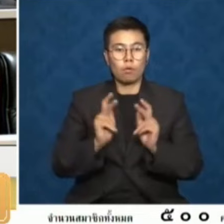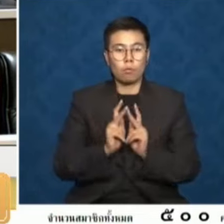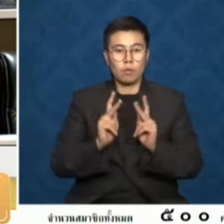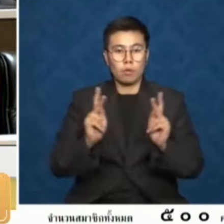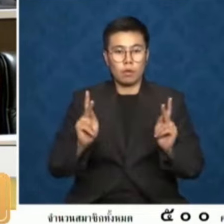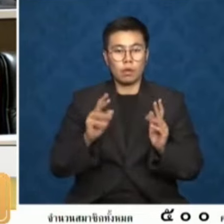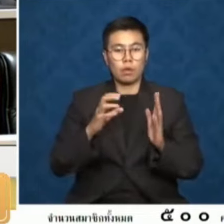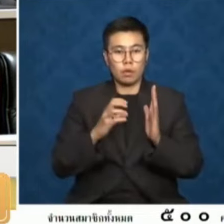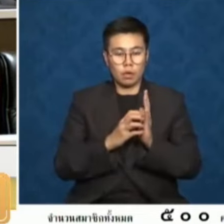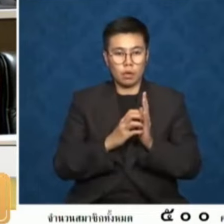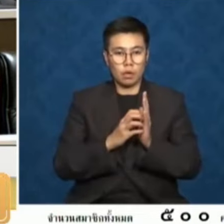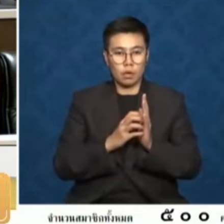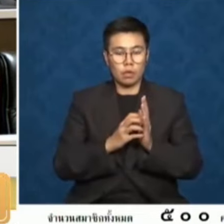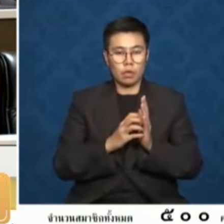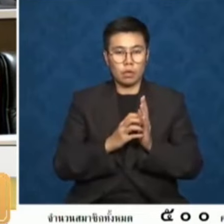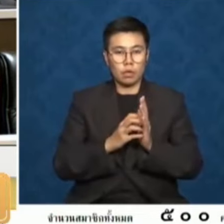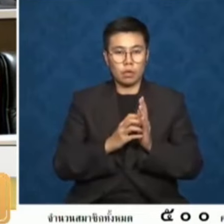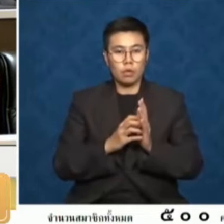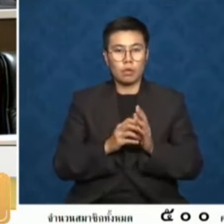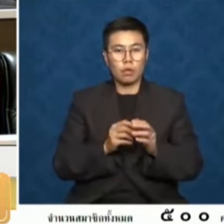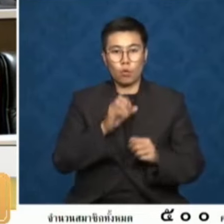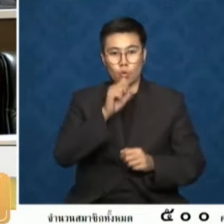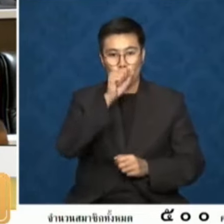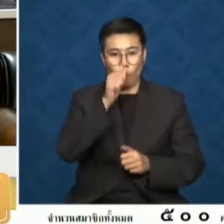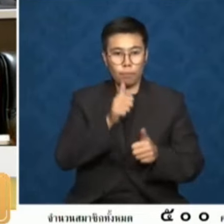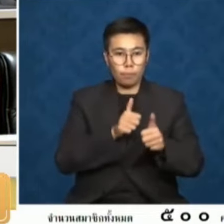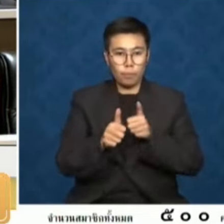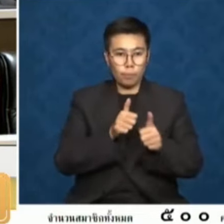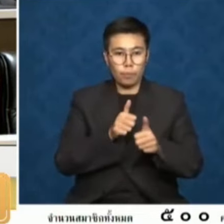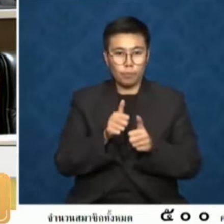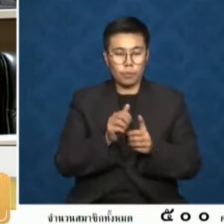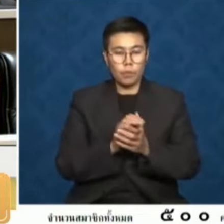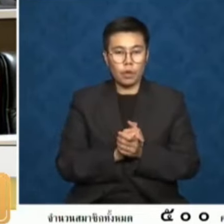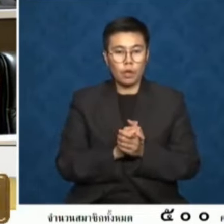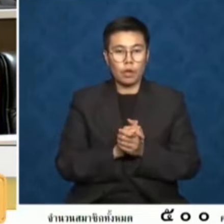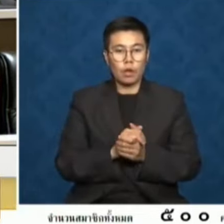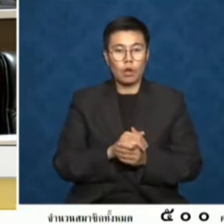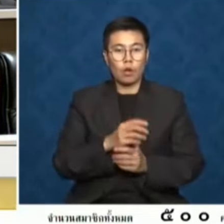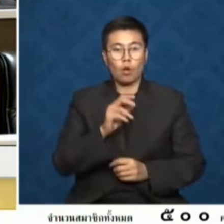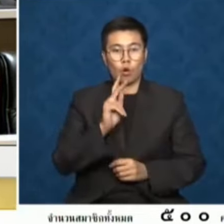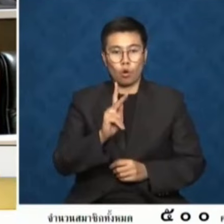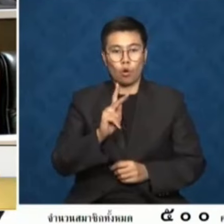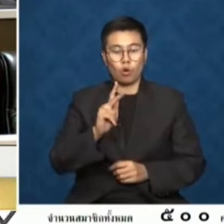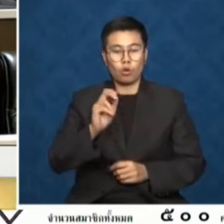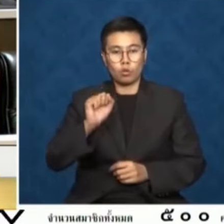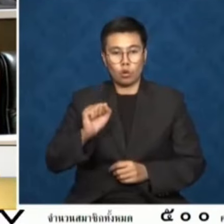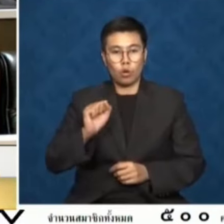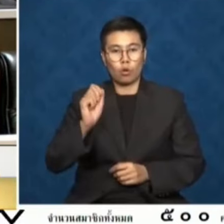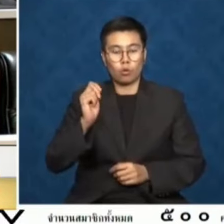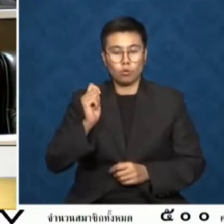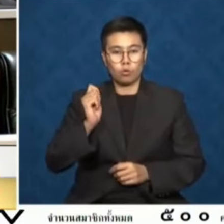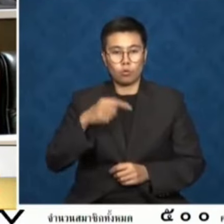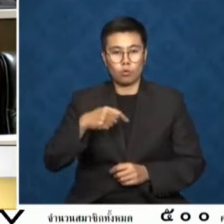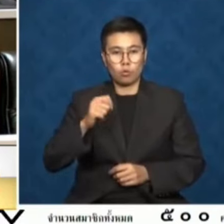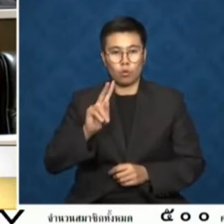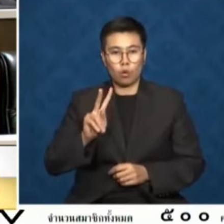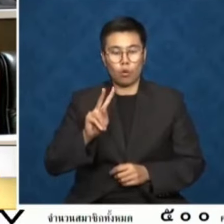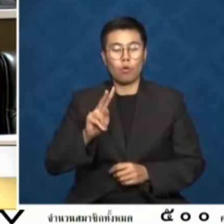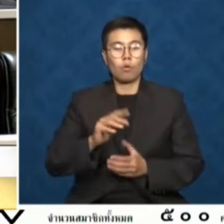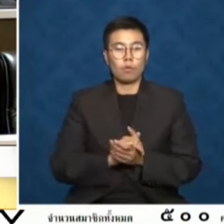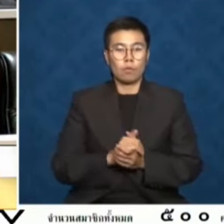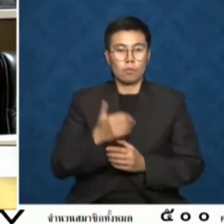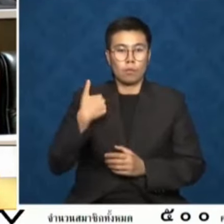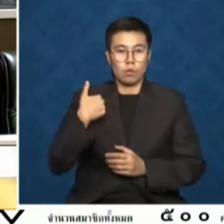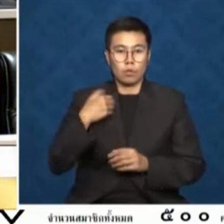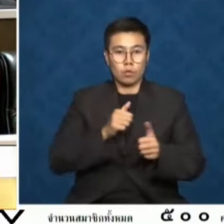างการสอบแข่งขันพนักงานส่วนท้องถิ่นหรือกสทในการจัดและดำเนินการ